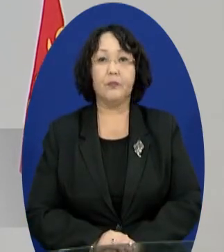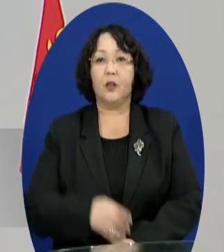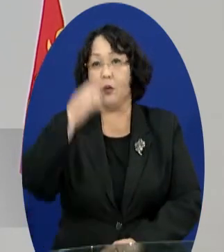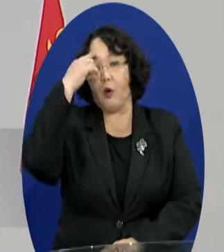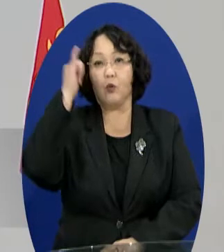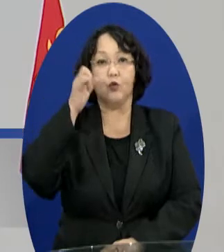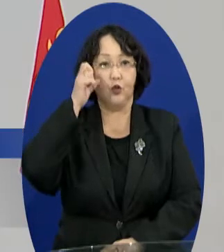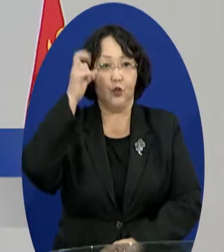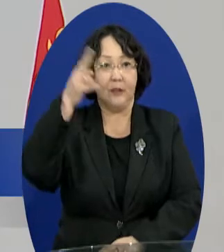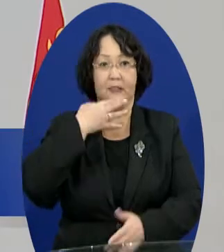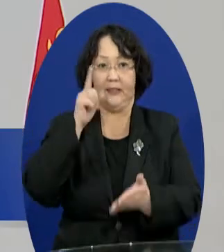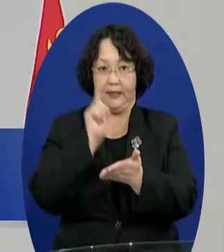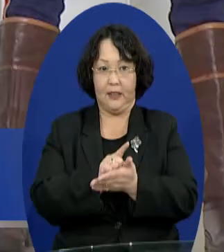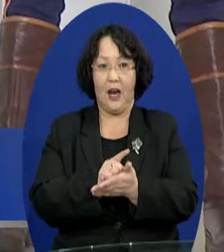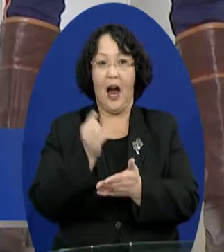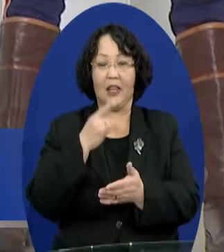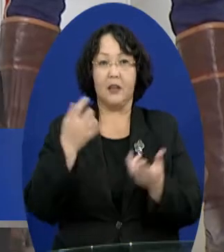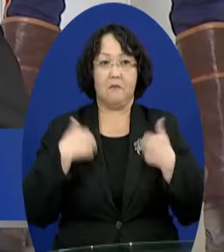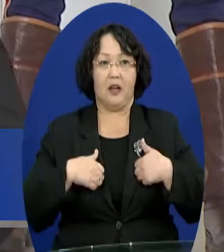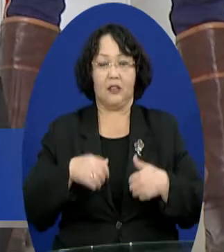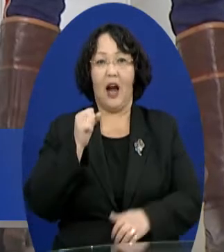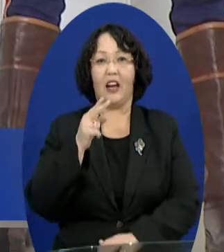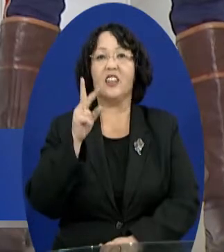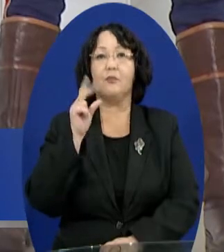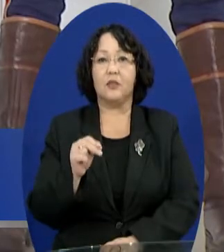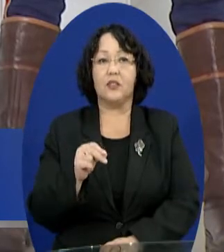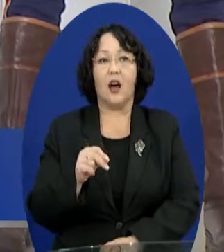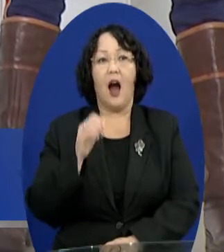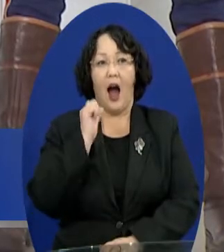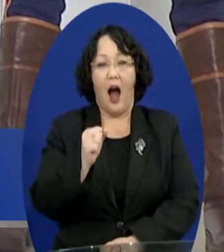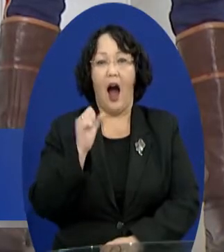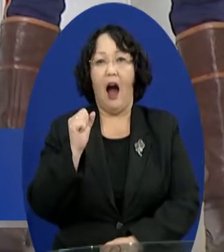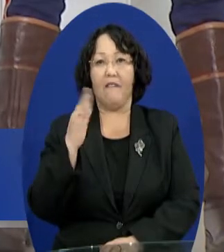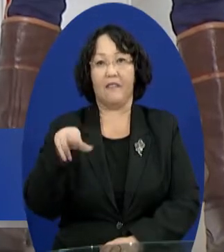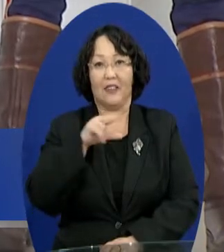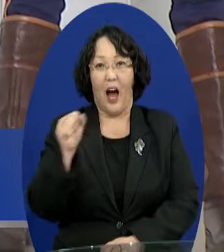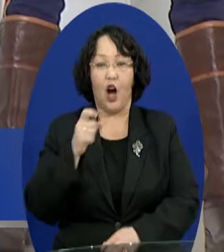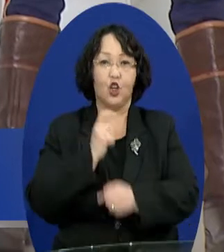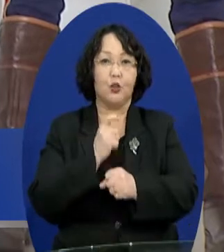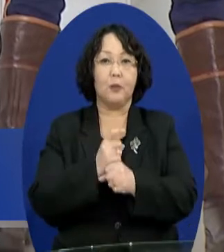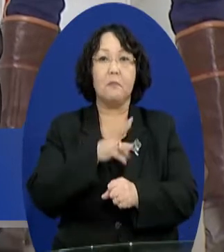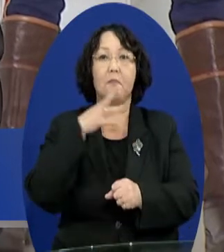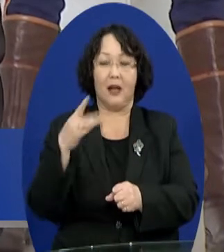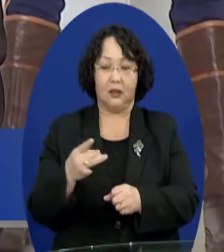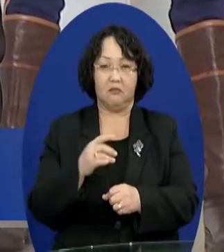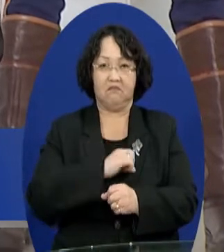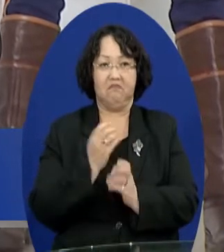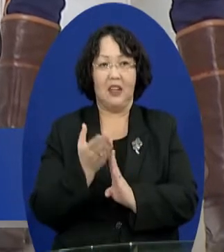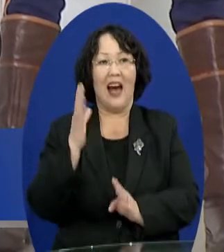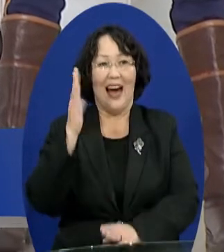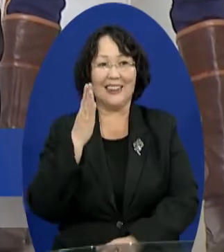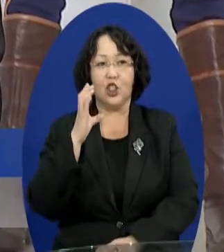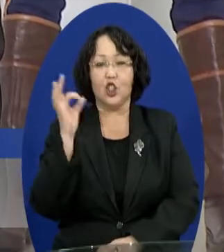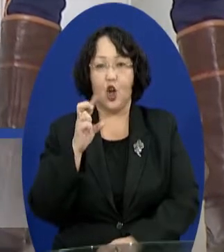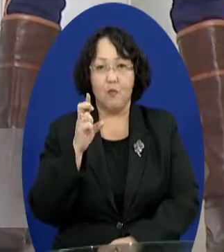Монгол улсын эрхлэгчийн зарилгаар ардын багш академич Чилхажавын авдаад хөдөлмөрийн баатар цол хүртэж алтан соён бүтэмдэг